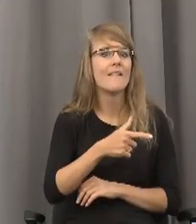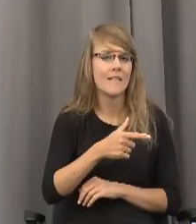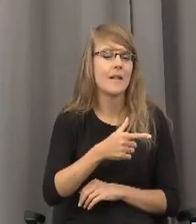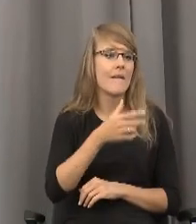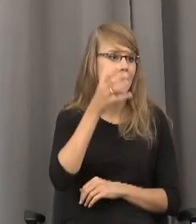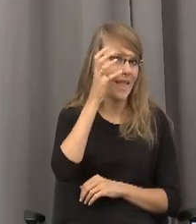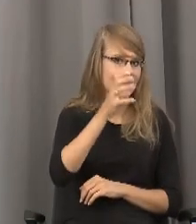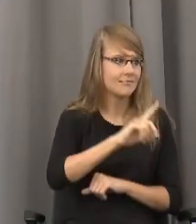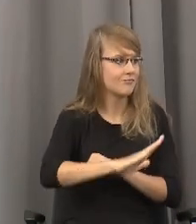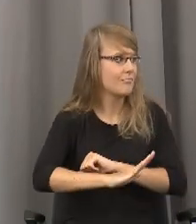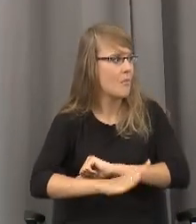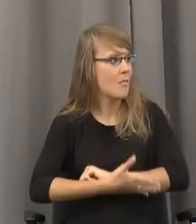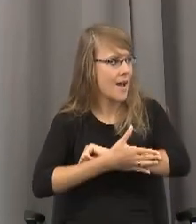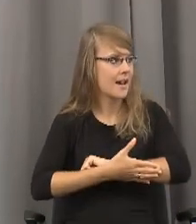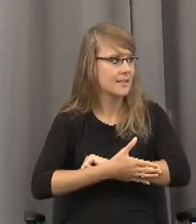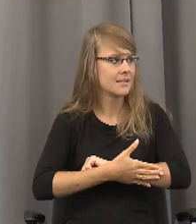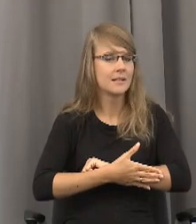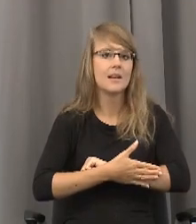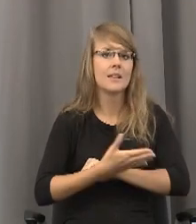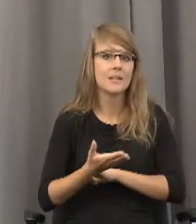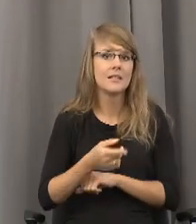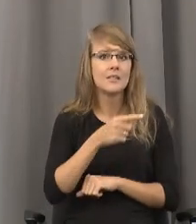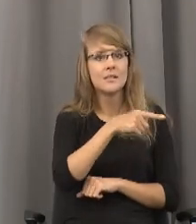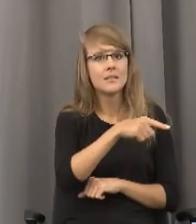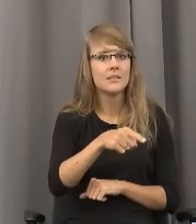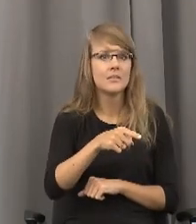przez profesora, przez tych, którzy mają to rozpoznane od strony